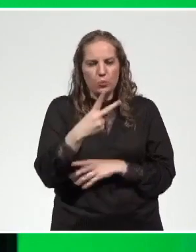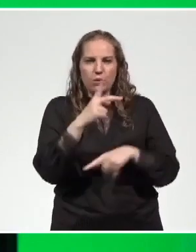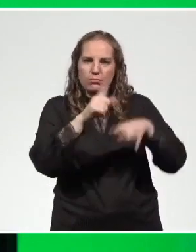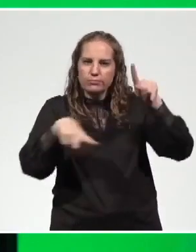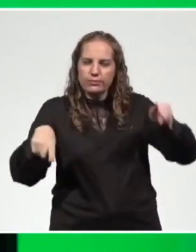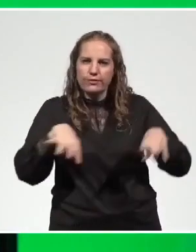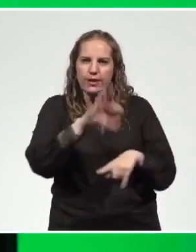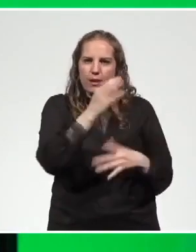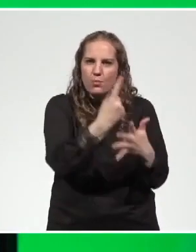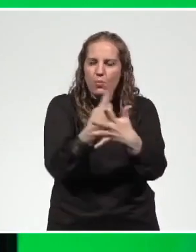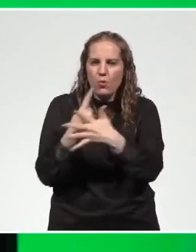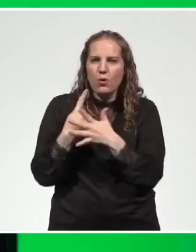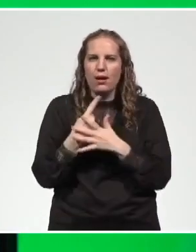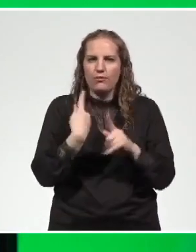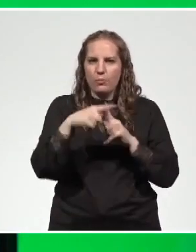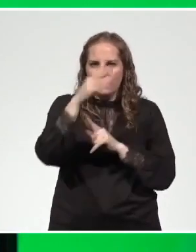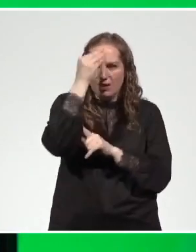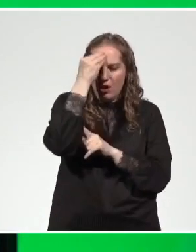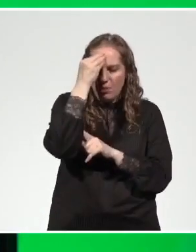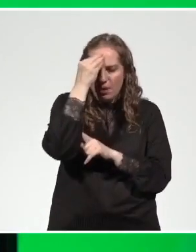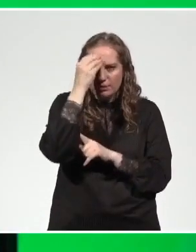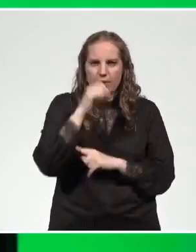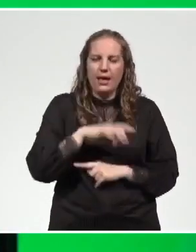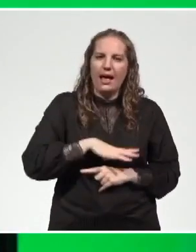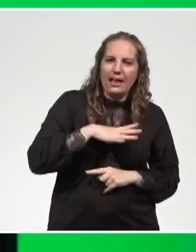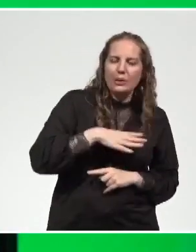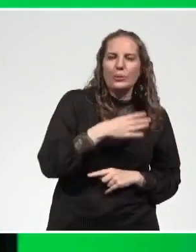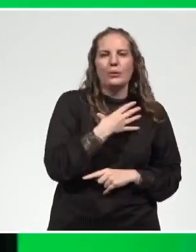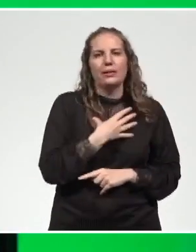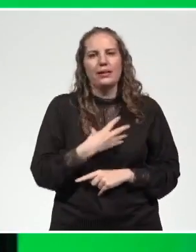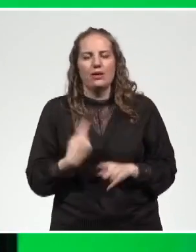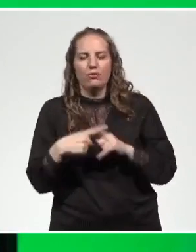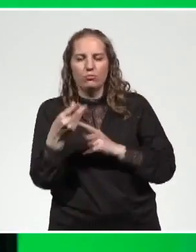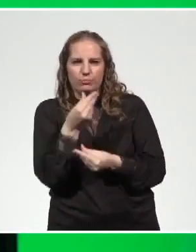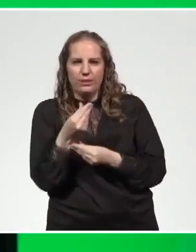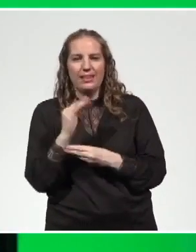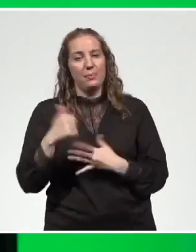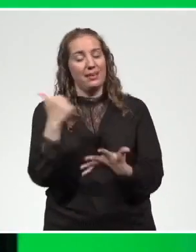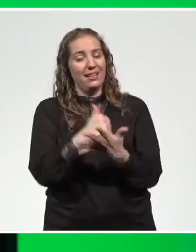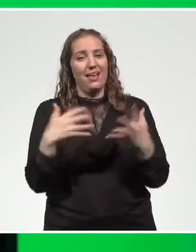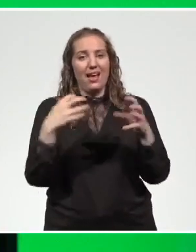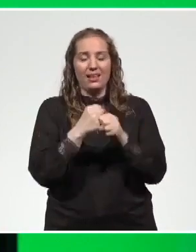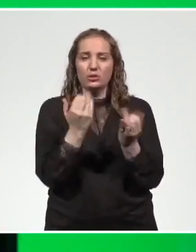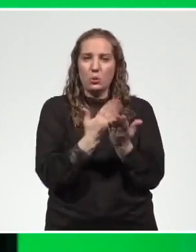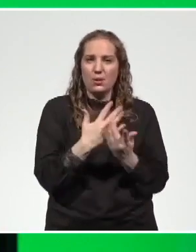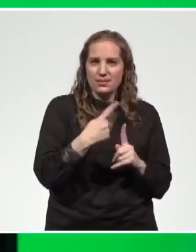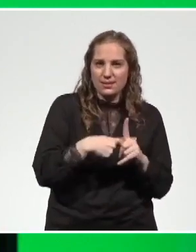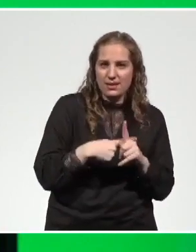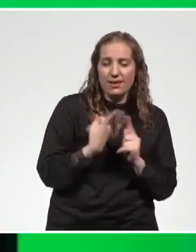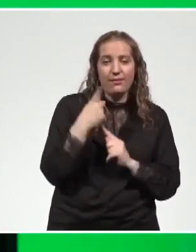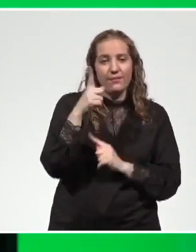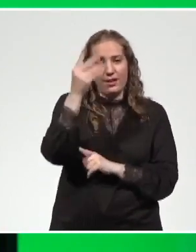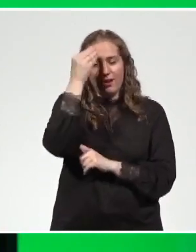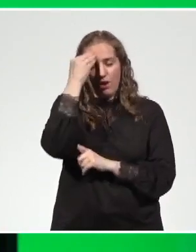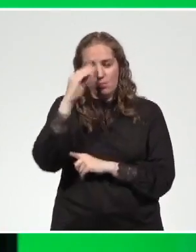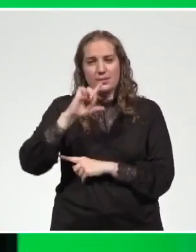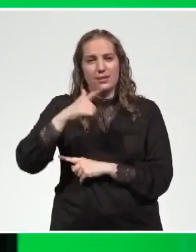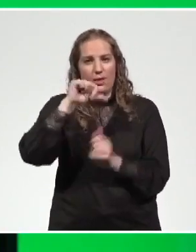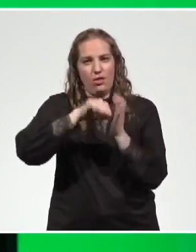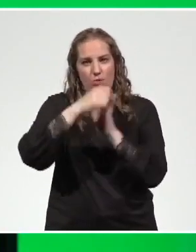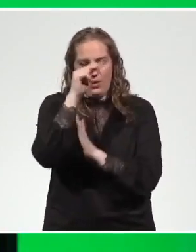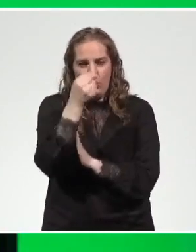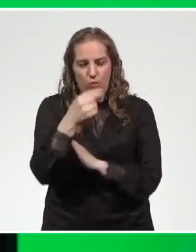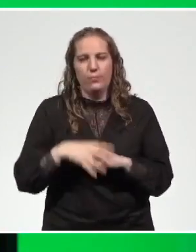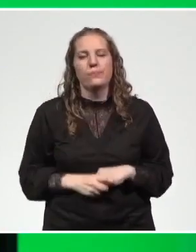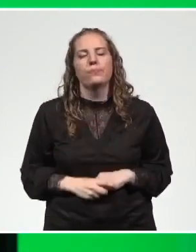búsetu, aldri, kyni og framfærslu. Þetta við öll skólastig, fjarnám, sí og endurmenntun. Meta þarf